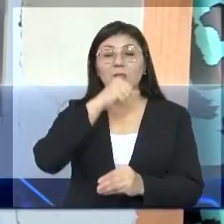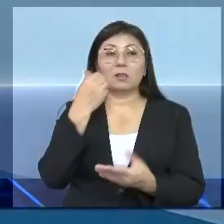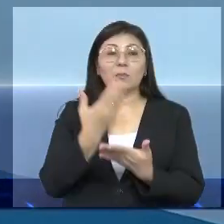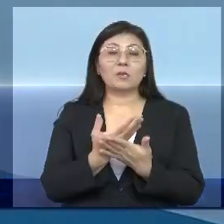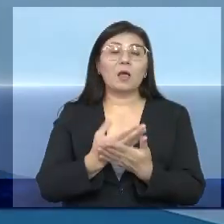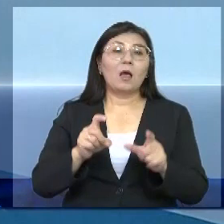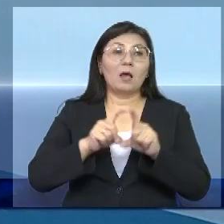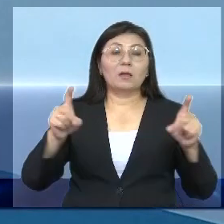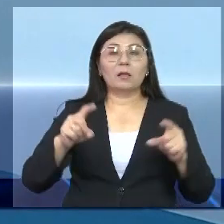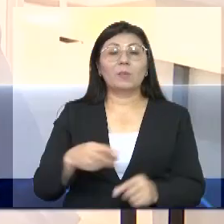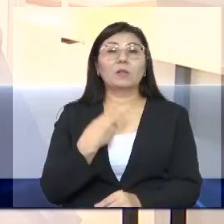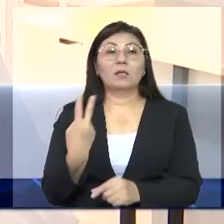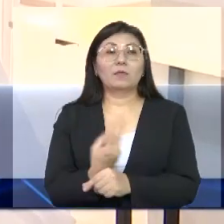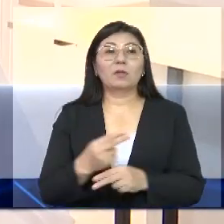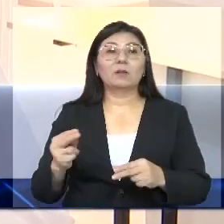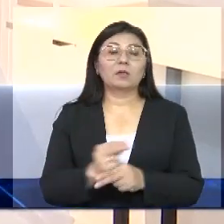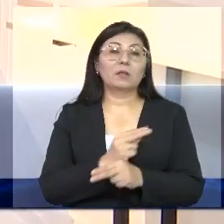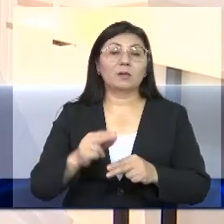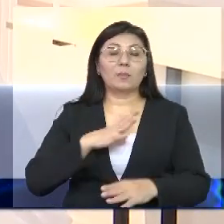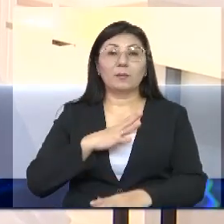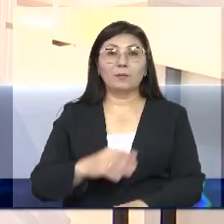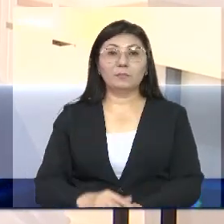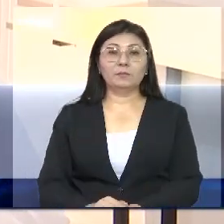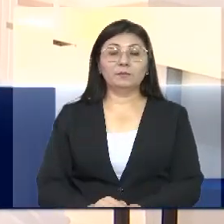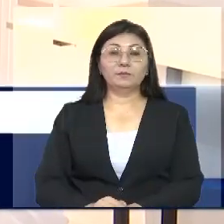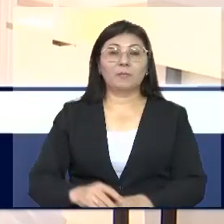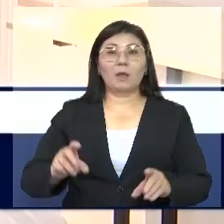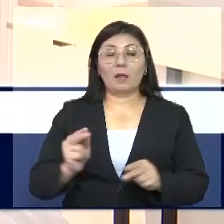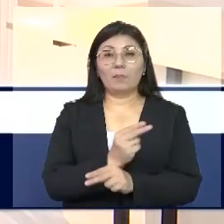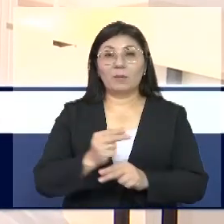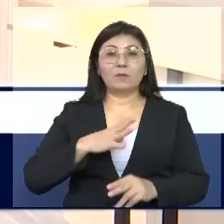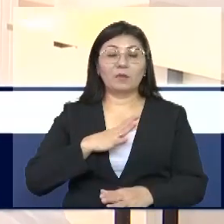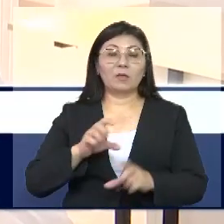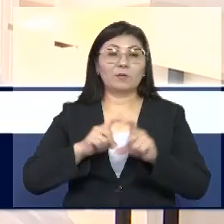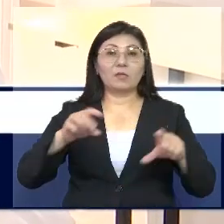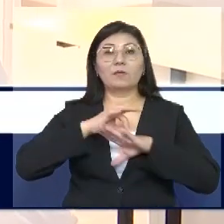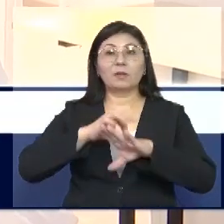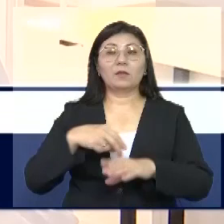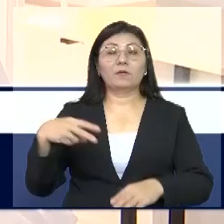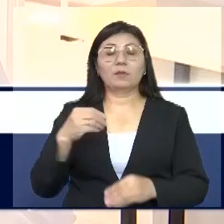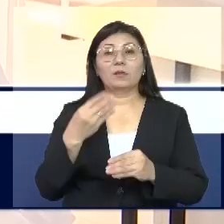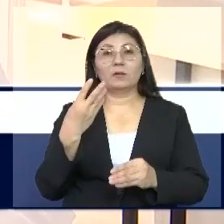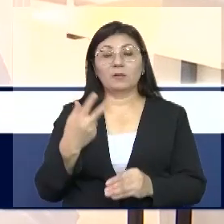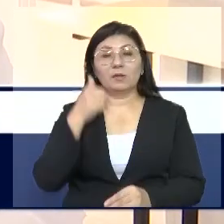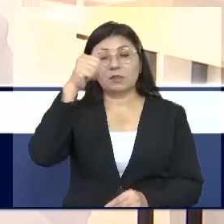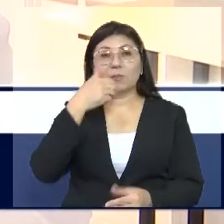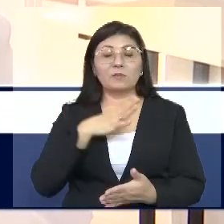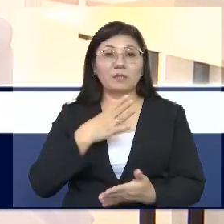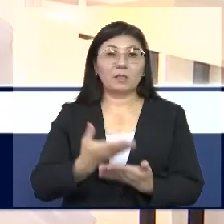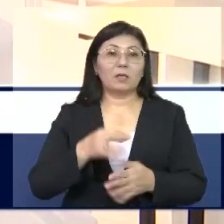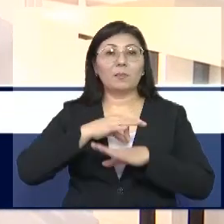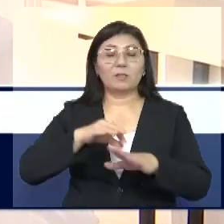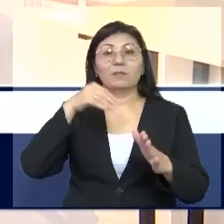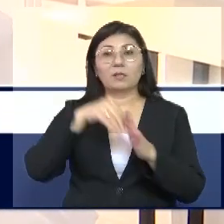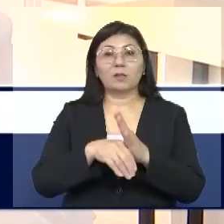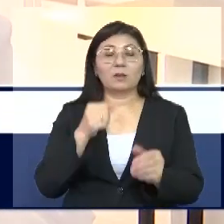капитально ремонтировалось дважды капитальный ремонт в нашей школе проводился в 2013 году тогда были проведены